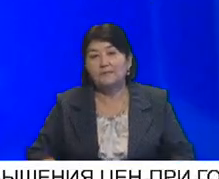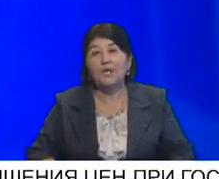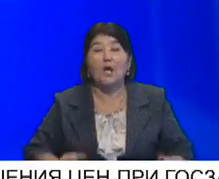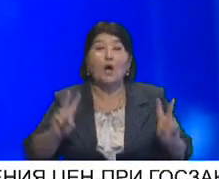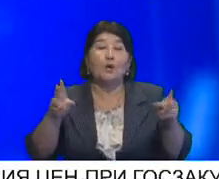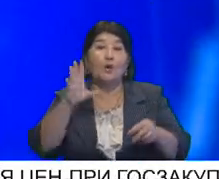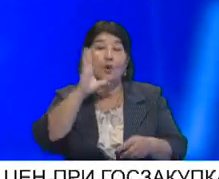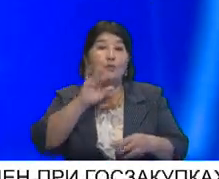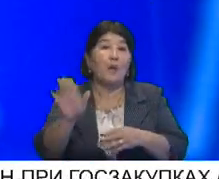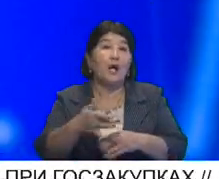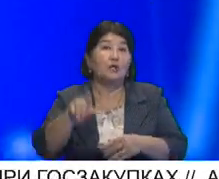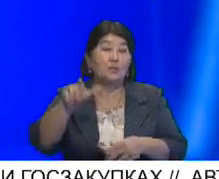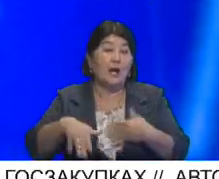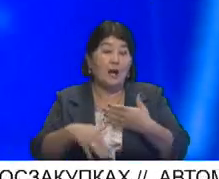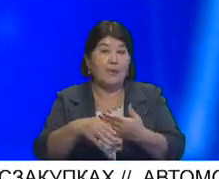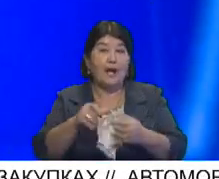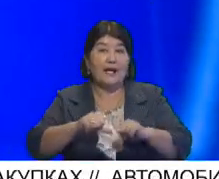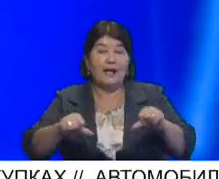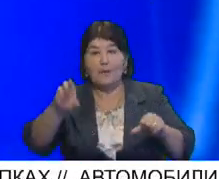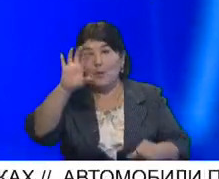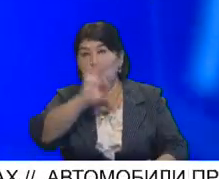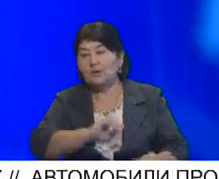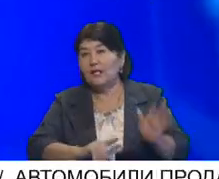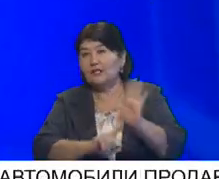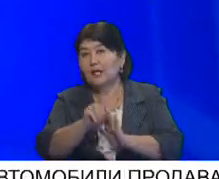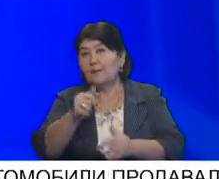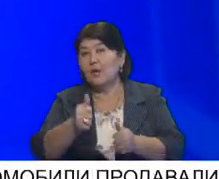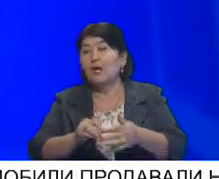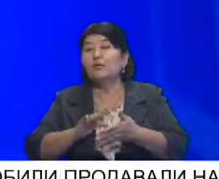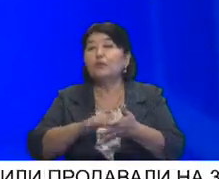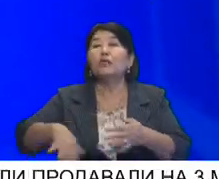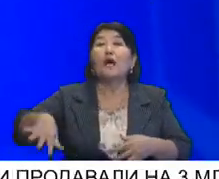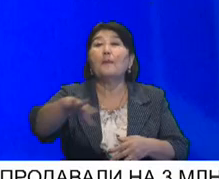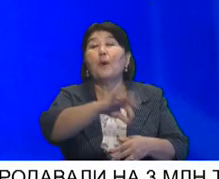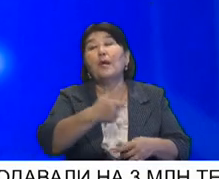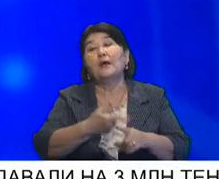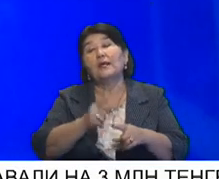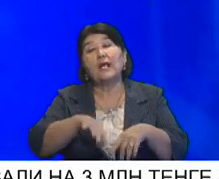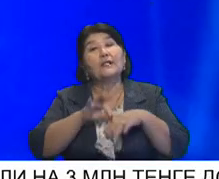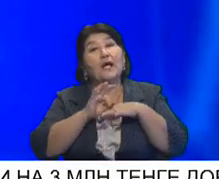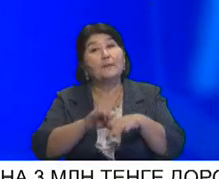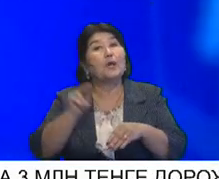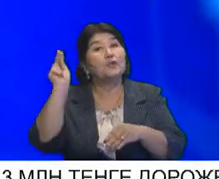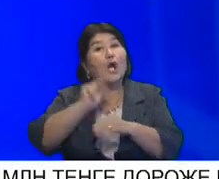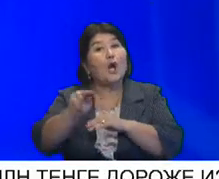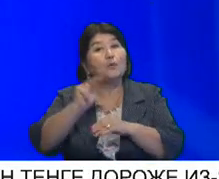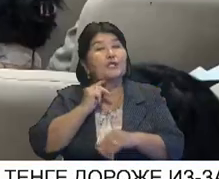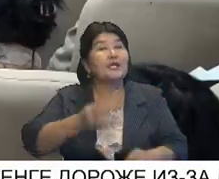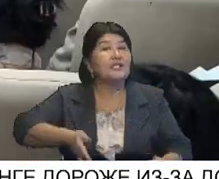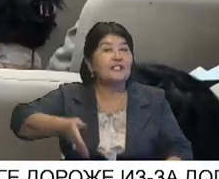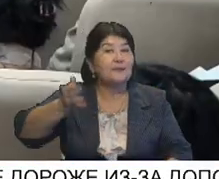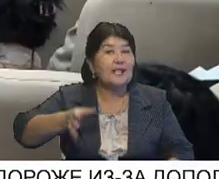Клуб успешных бухгалтеров при поддержке Комитета госдоходов запустил турне по регионам, в рамках которого проводятся обучающие семинары.